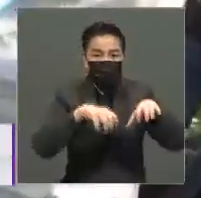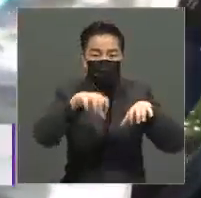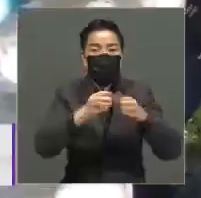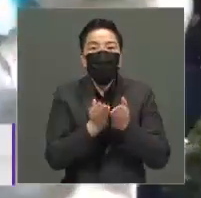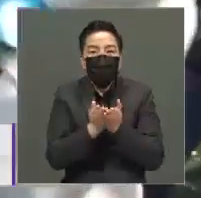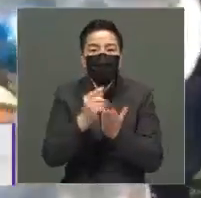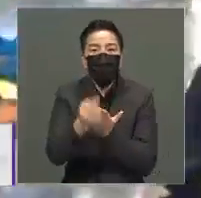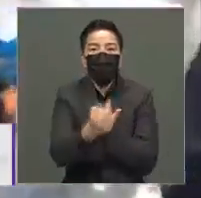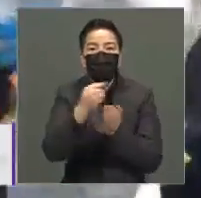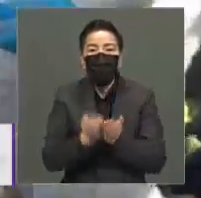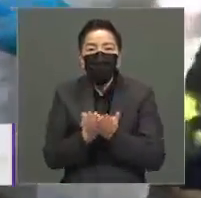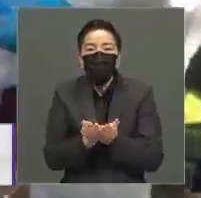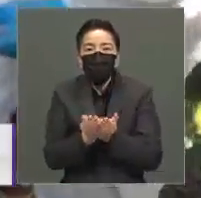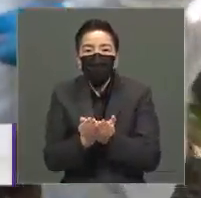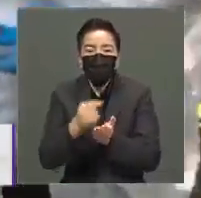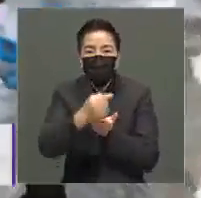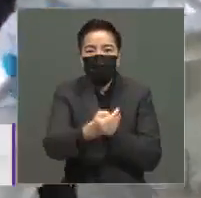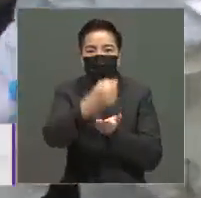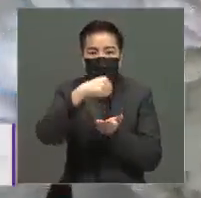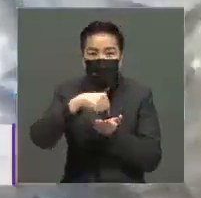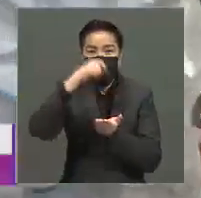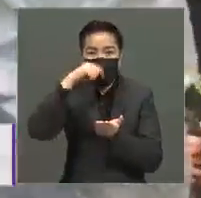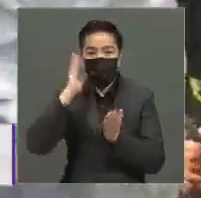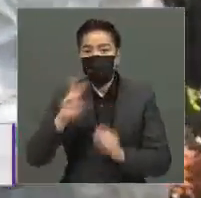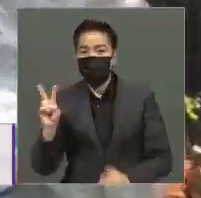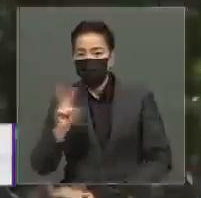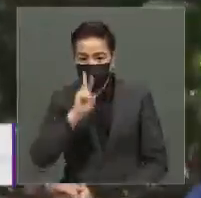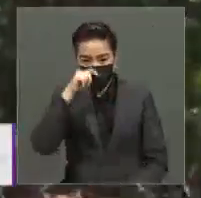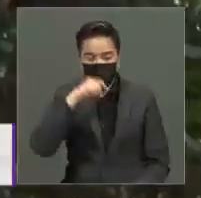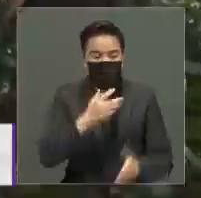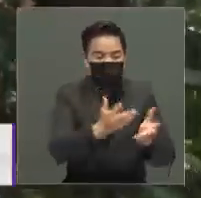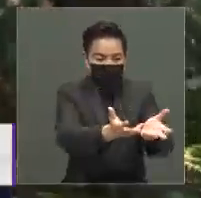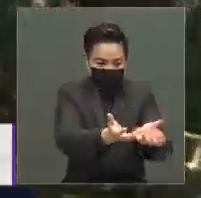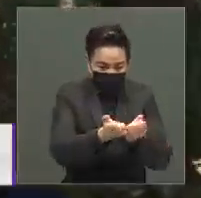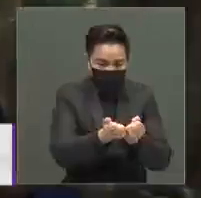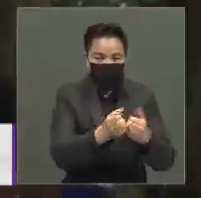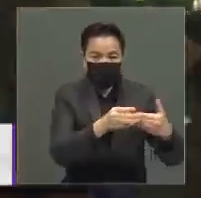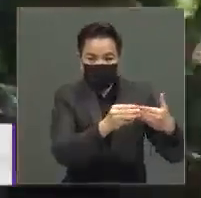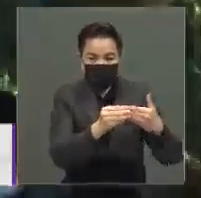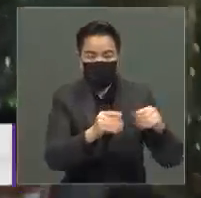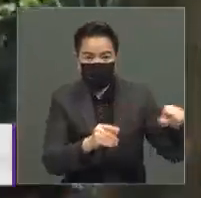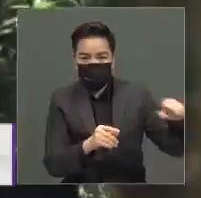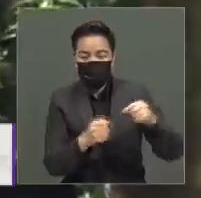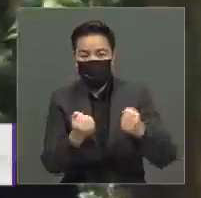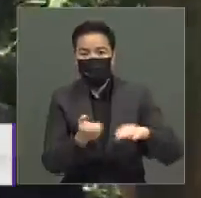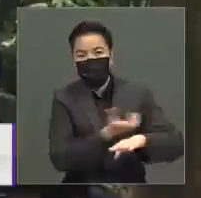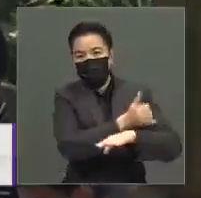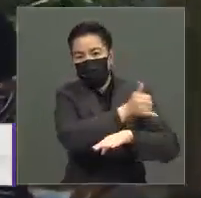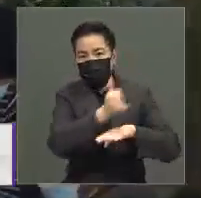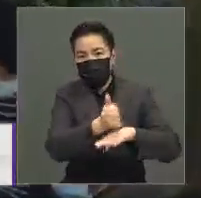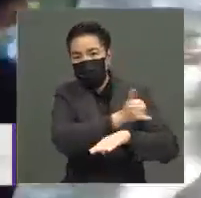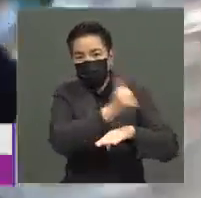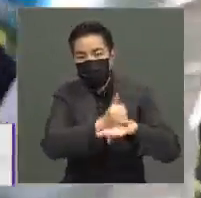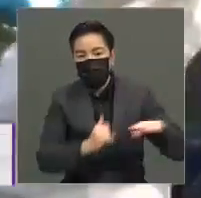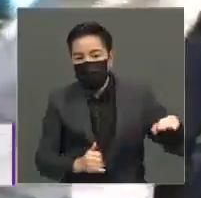านั่งเรือข้ามแม่น้ำเมยข้ามมายังฝั่งไทยและมีคนไทย2คนไปรับที่ริมน้ำเมยและพาขึ้นรถมาส่งที่